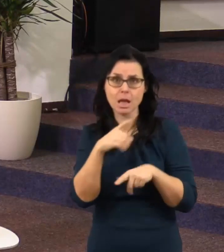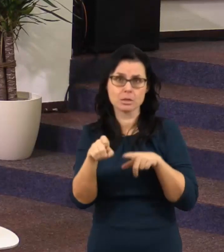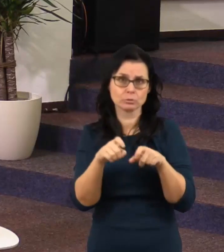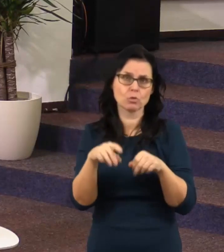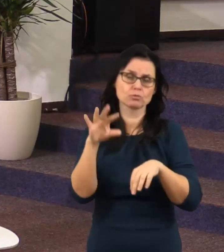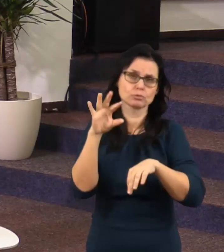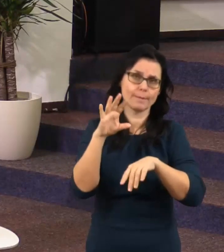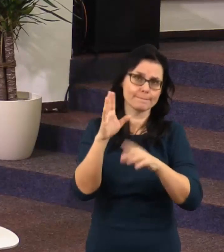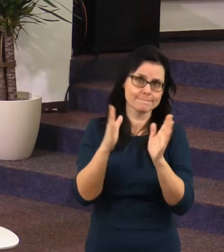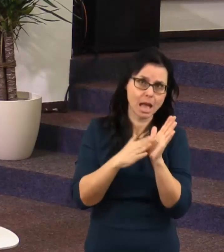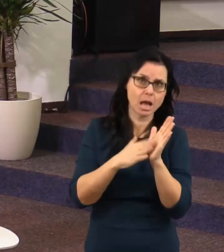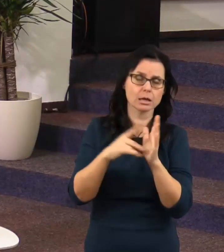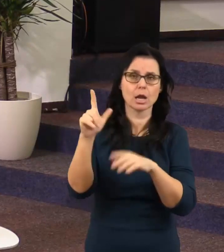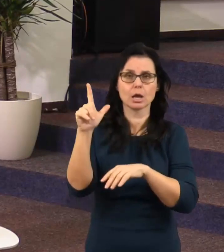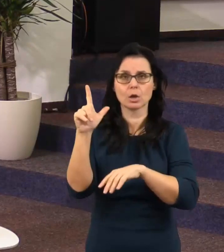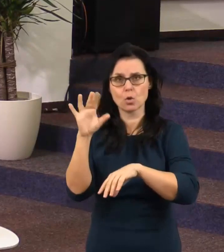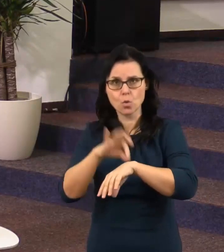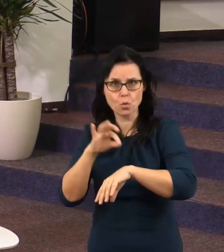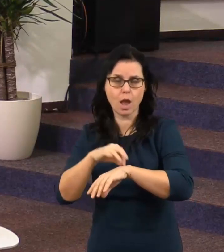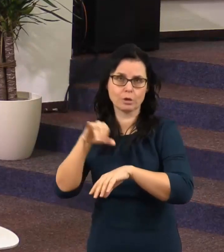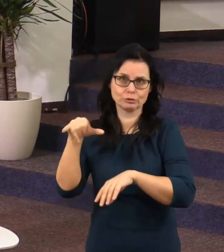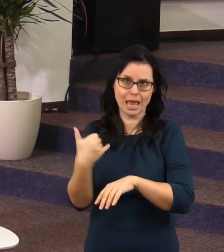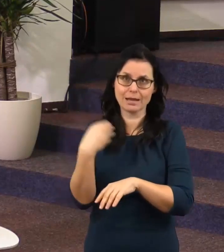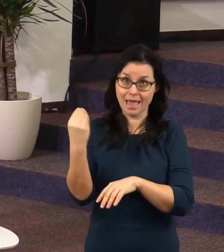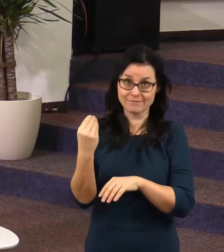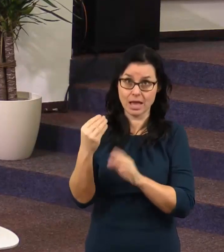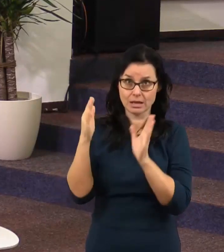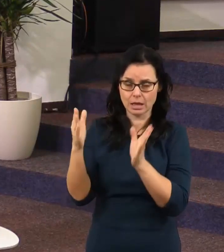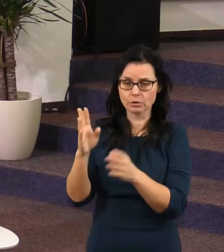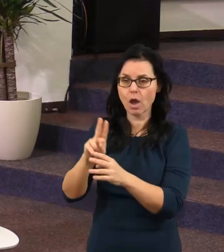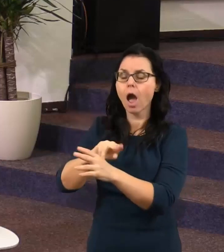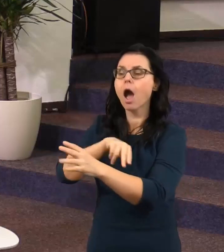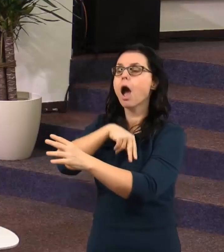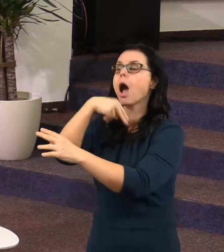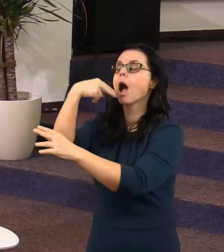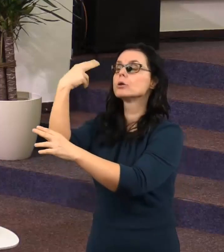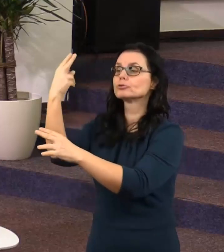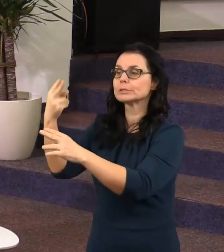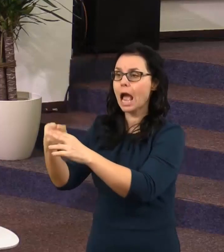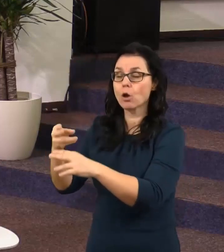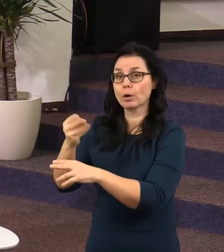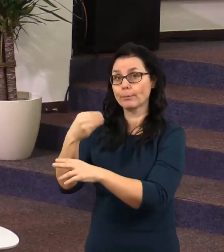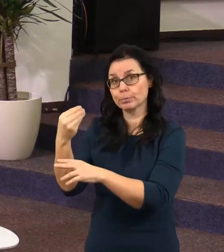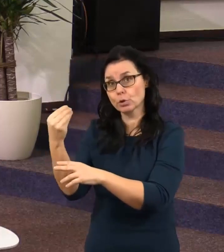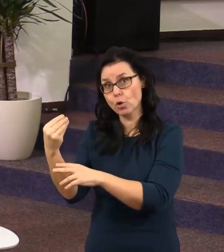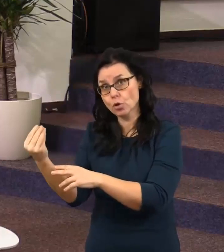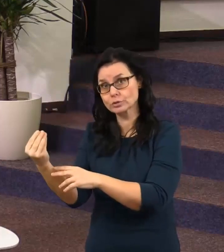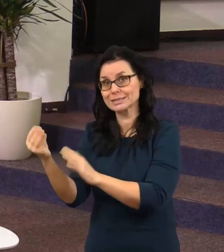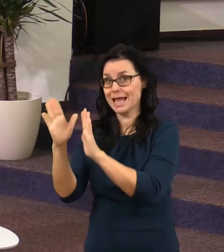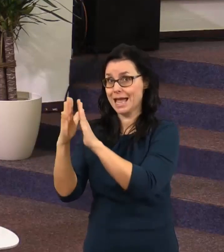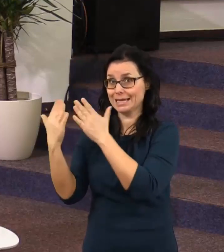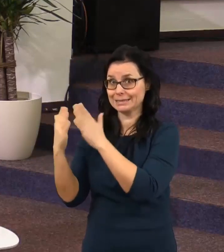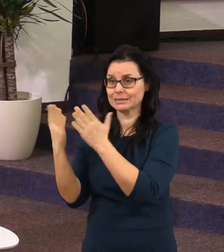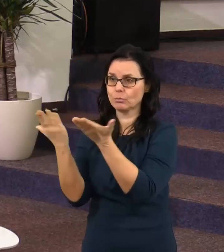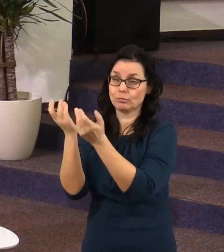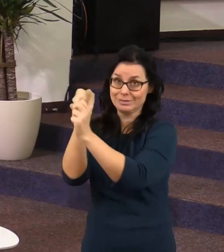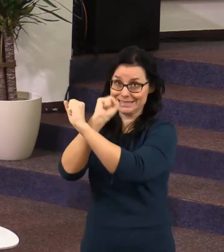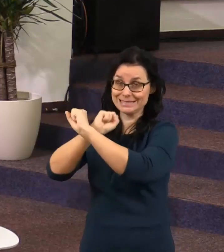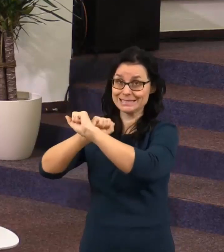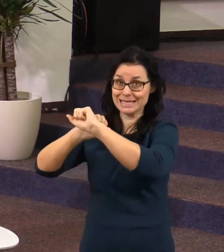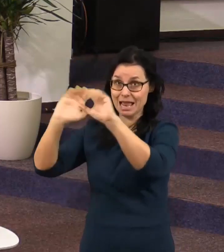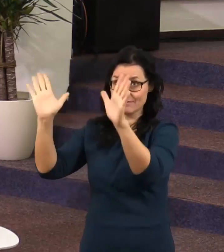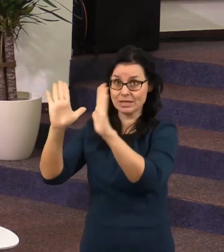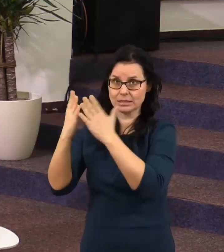Lukáš a Jan, Evangelia. A až nakonec knihy prorocké, nebo kniha prorocká, jako je z Jevení,